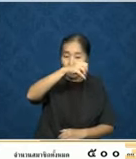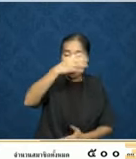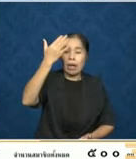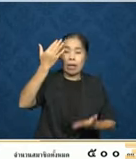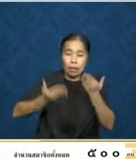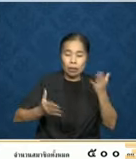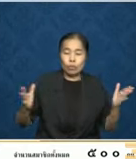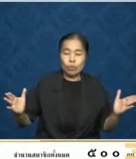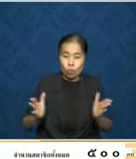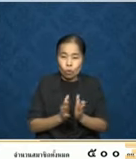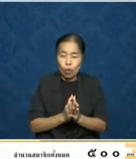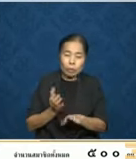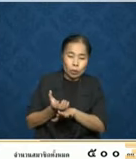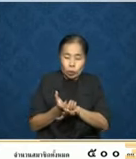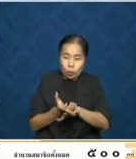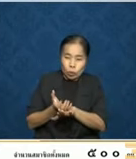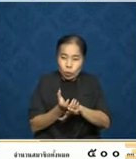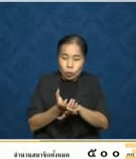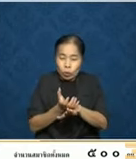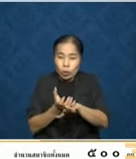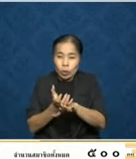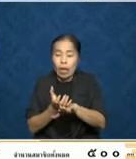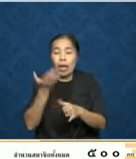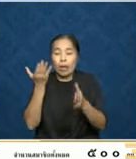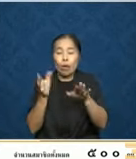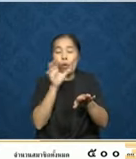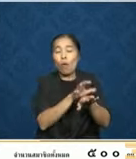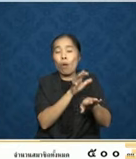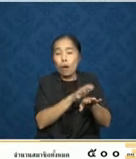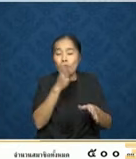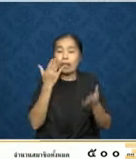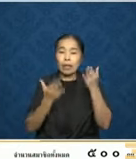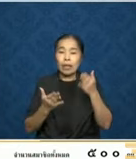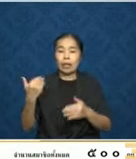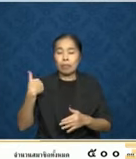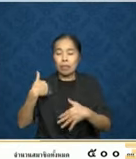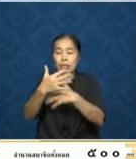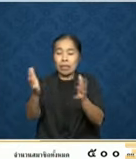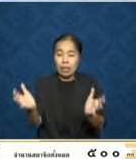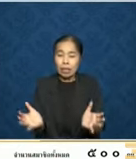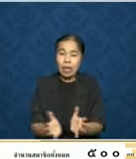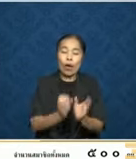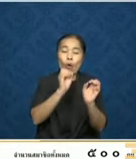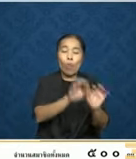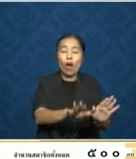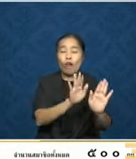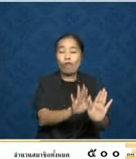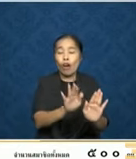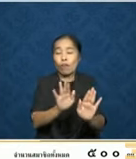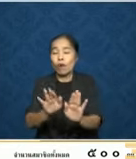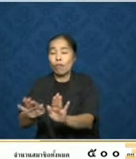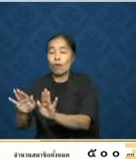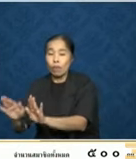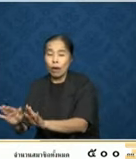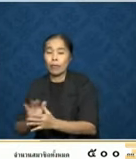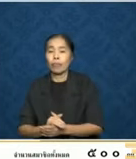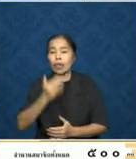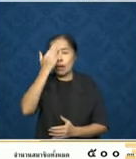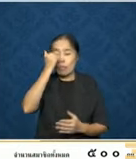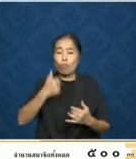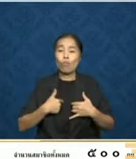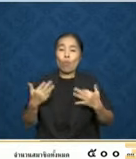เอารวมไว้บนรถขนขยะครับหรือแม้แต่ครับปล่อยไว้ตามถังขยะตามบ้านเรือนพี่น้องประชาชนครับเพื่อที่จะ